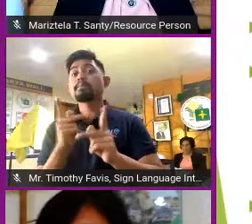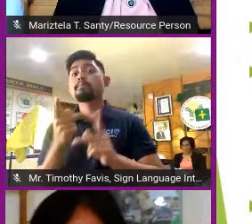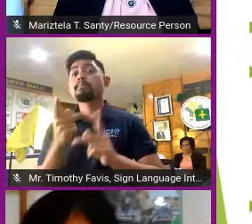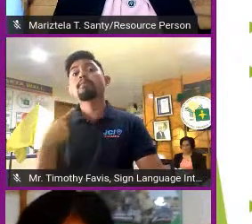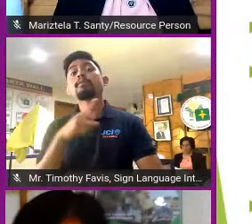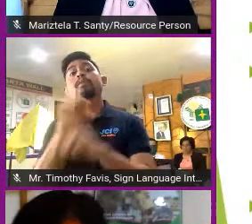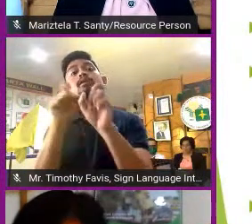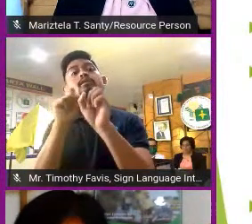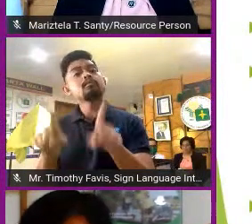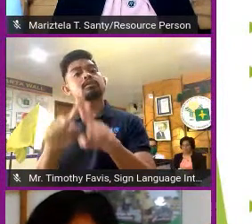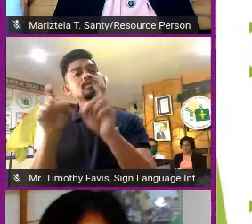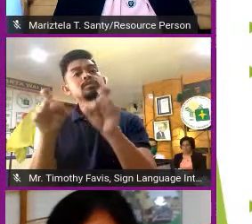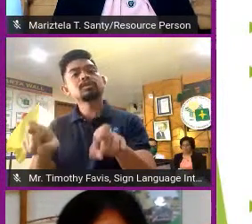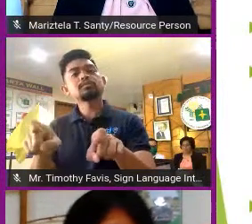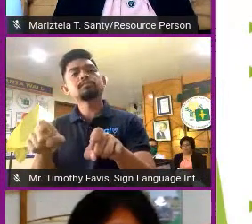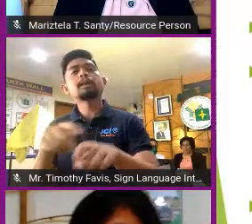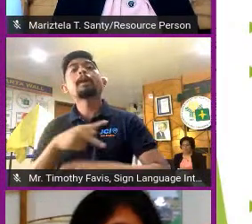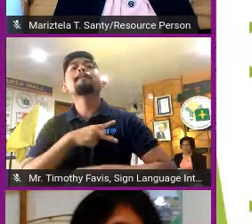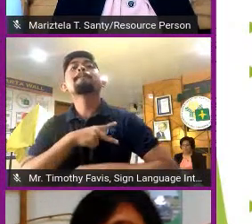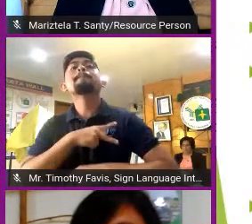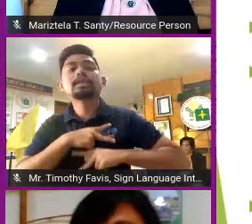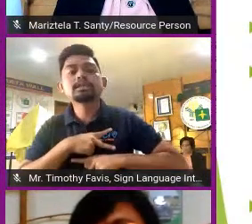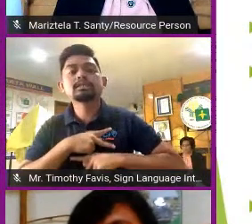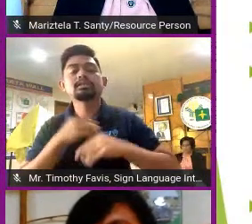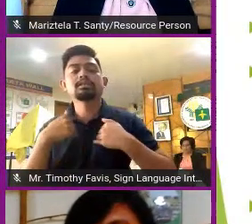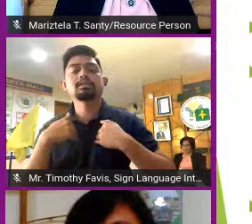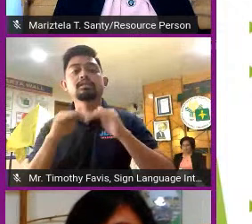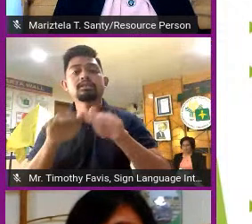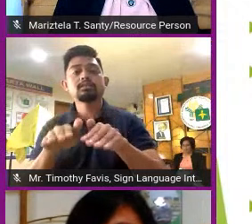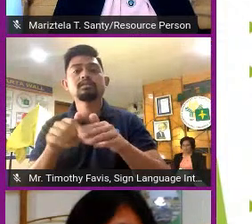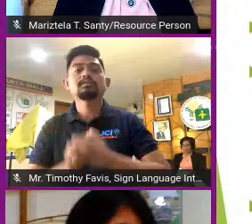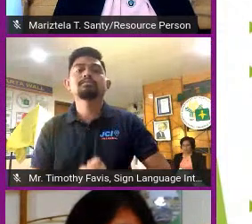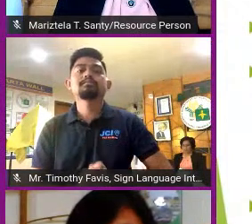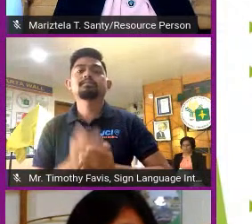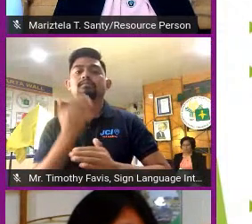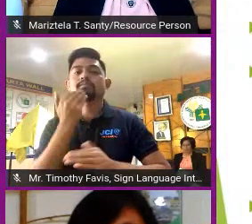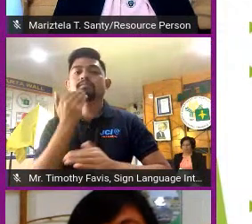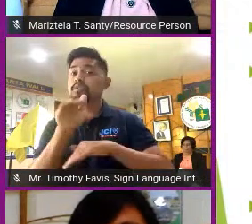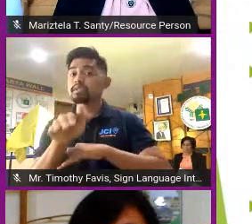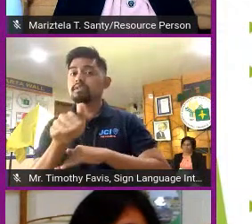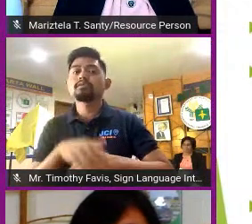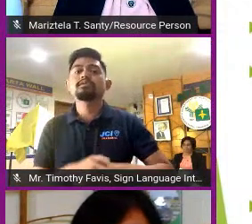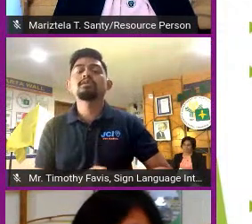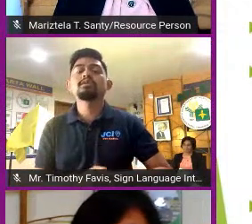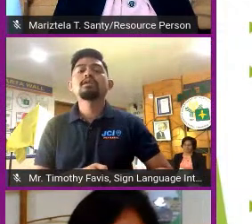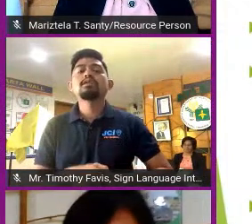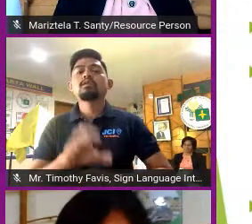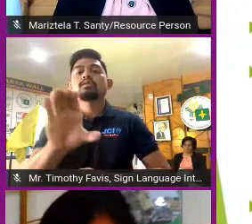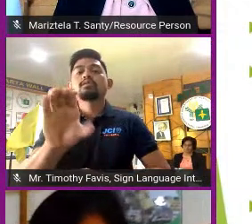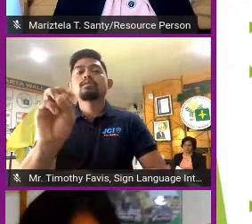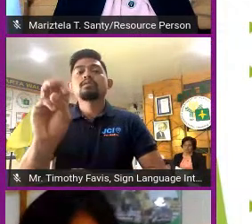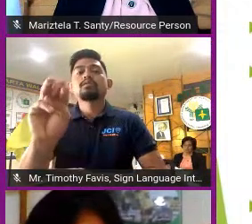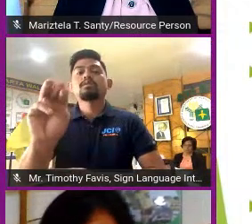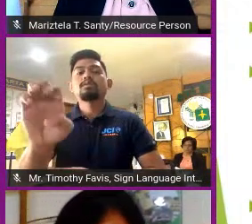just send your clarifications, comments sa ating comment box po